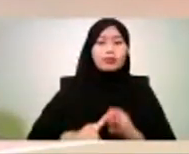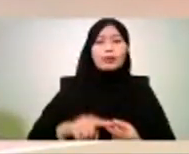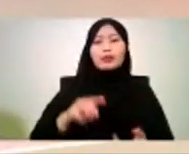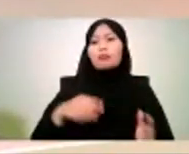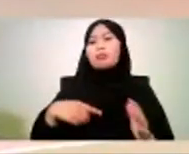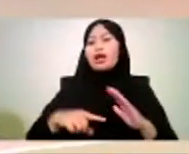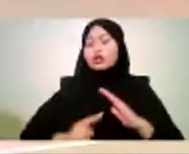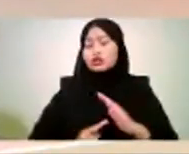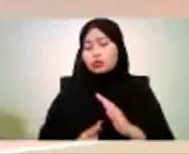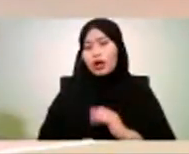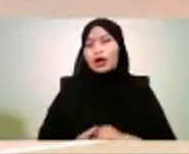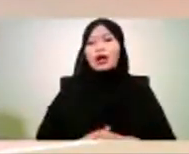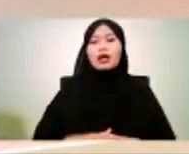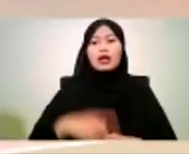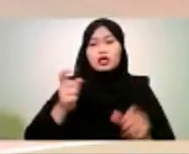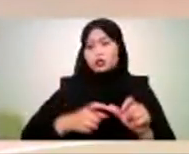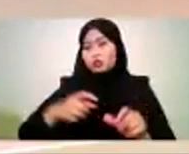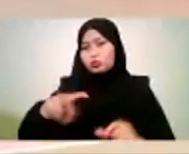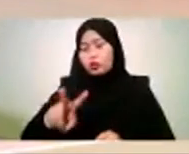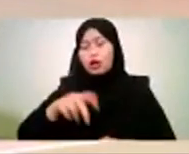sarjana feb.ugm